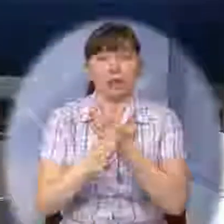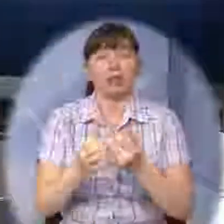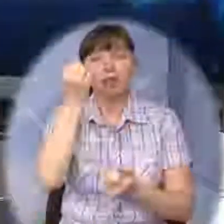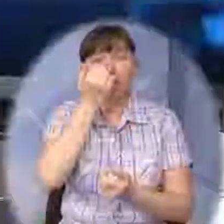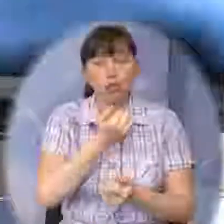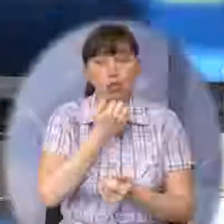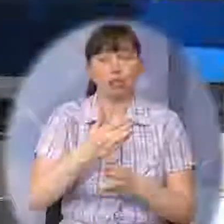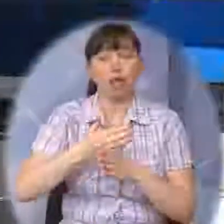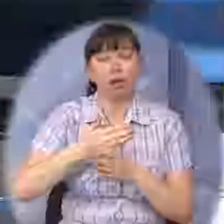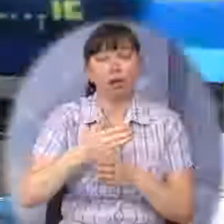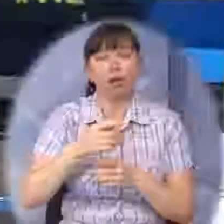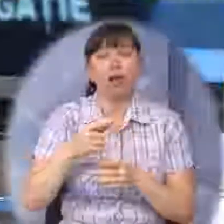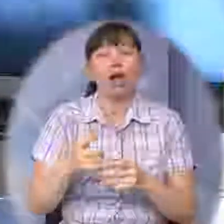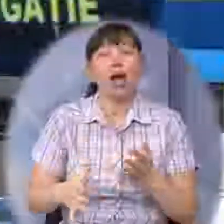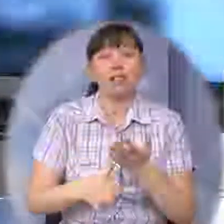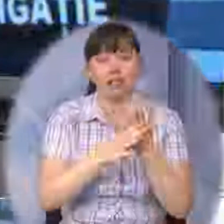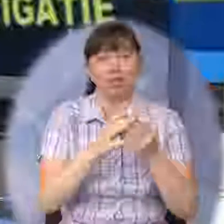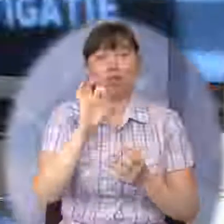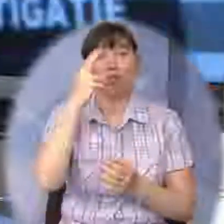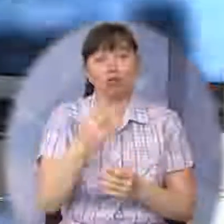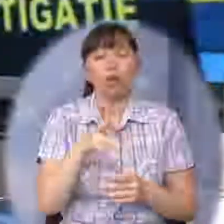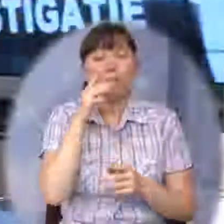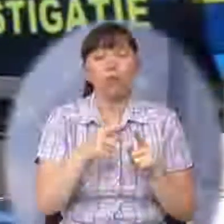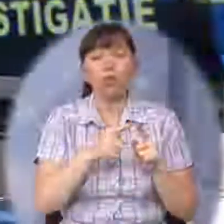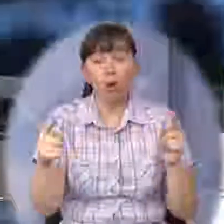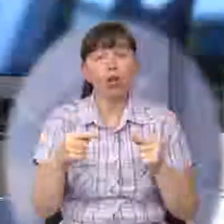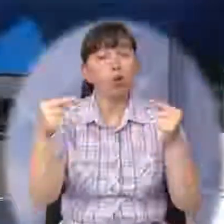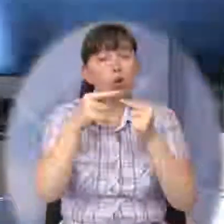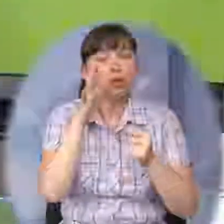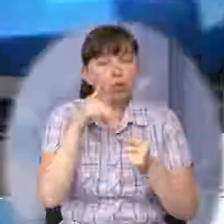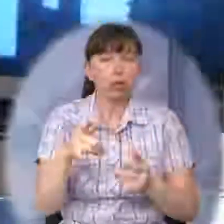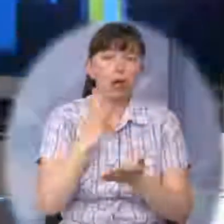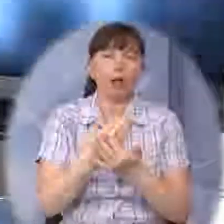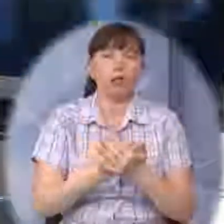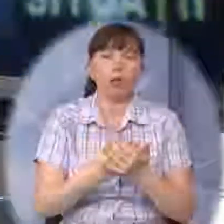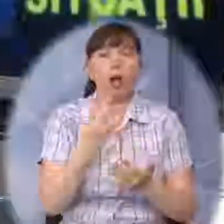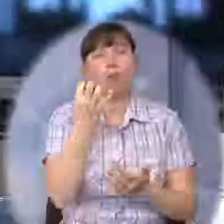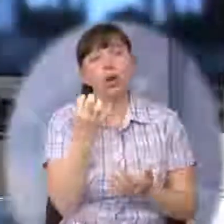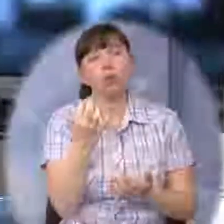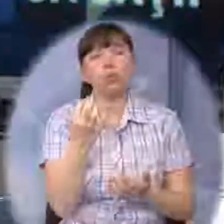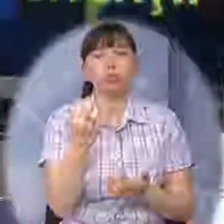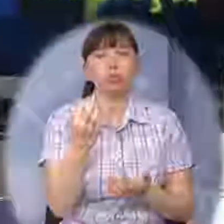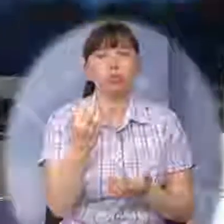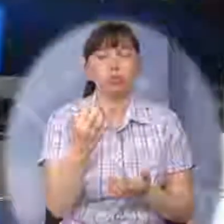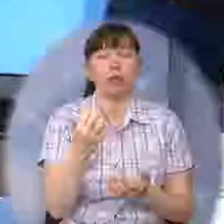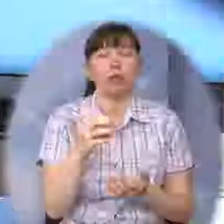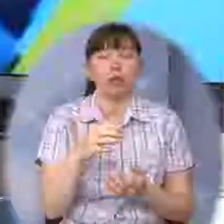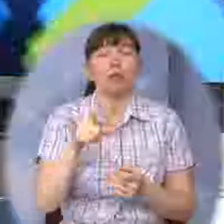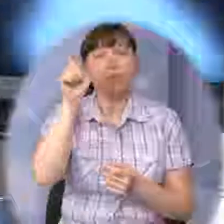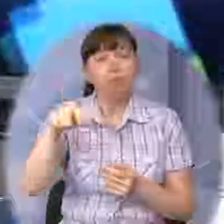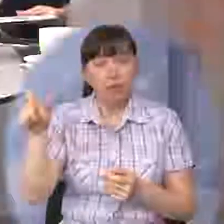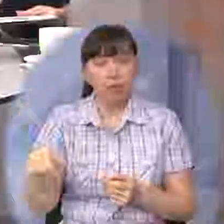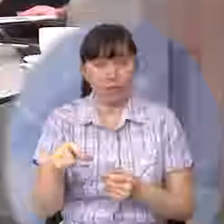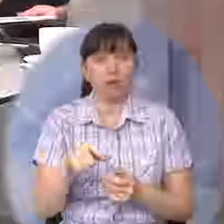asistenței financiare alocate pe o perioadă concretă de timp, au de pildă în jur de 400 de beneficiari. Da, șeful